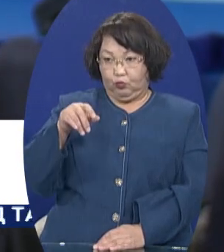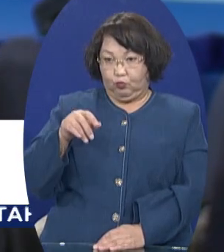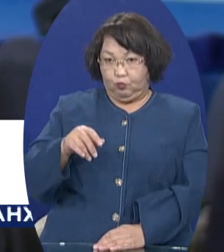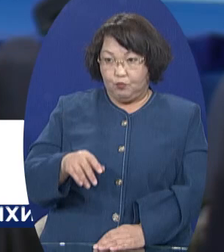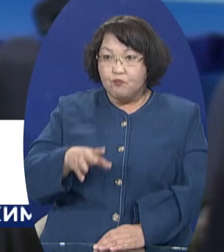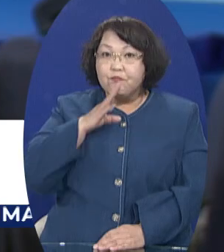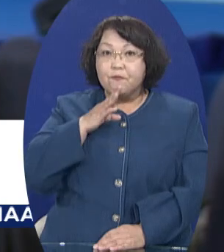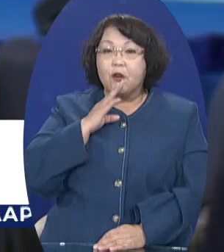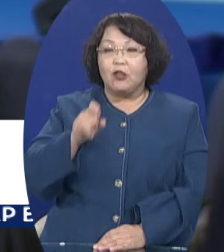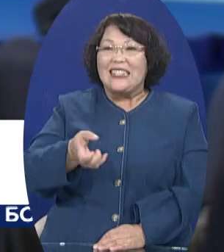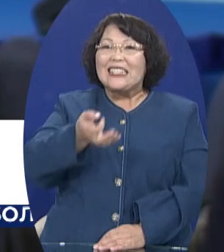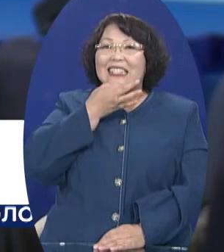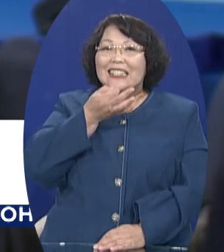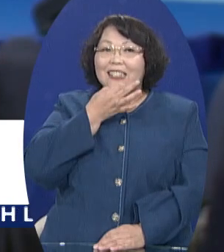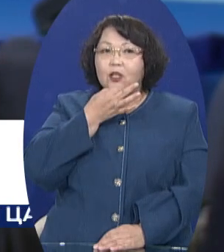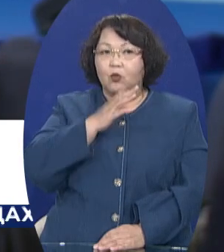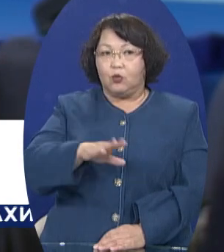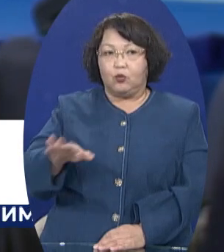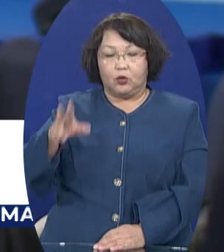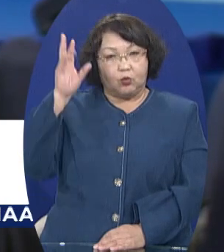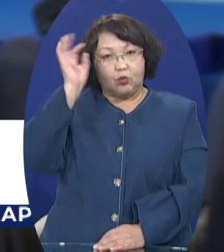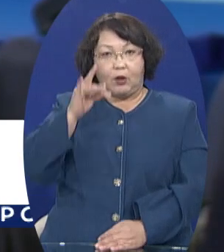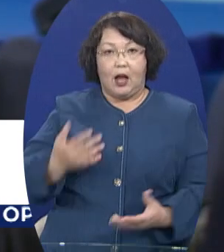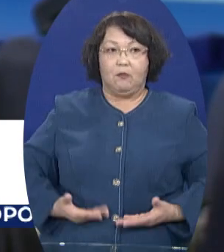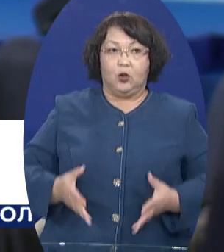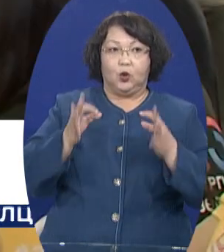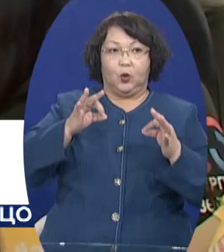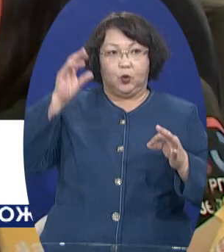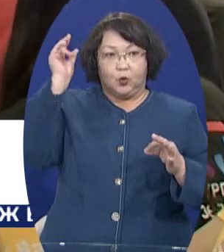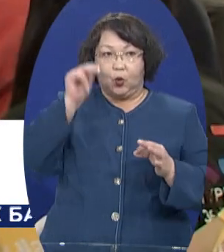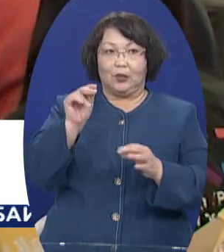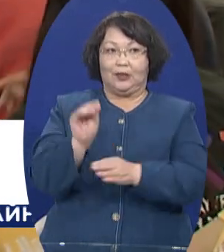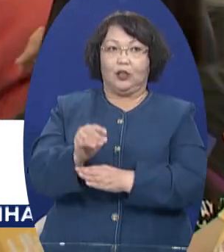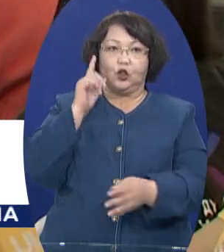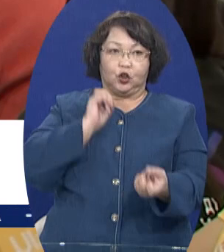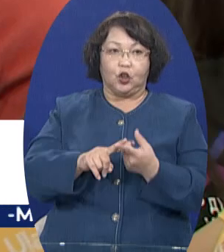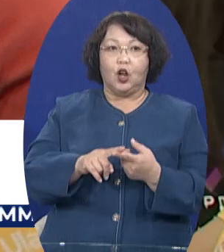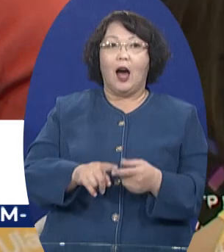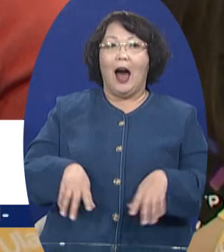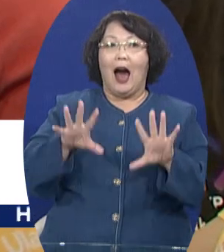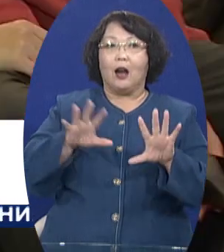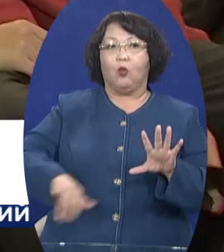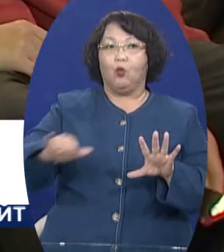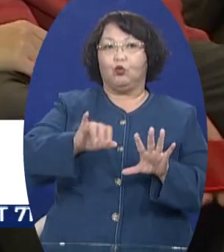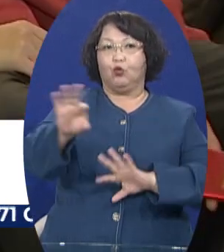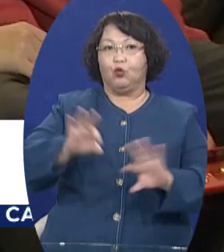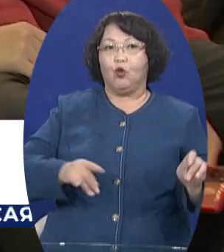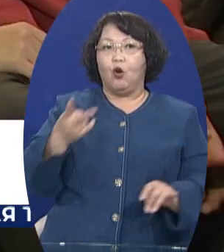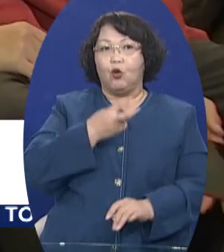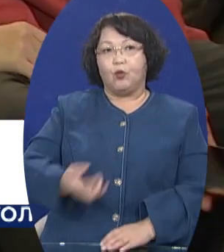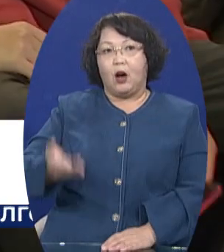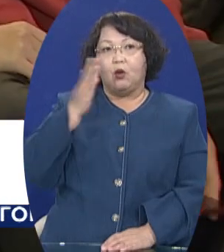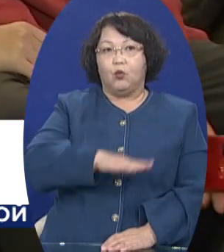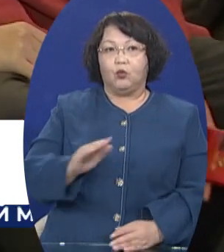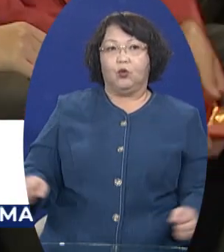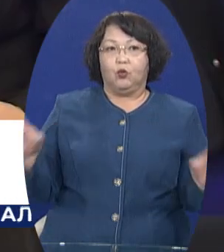одооноос энэ хүүхдүүд манд зөв ойлголттой зөв амьдралын хөвшилтэй болох зорилготой. Энэ удаагийн хуралд 10 гаруй орны 200 гаруй хүүхэд оролцож уур амьсгалын